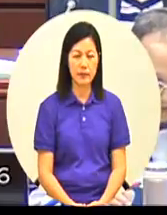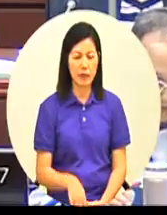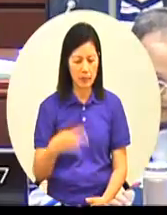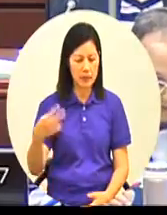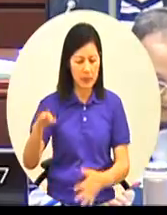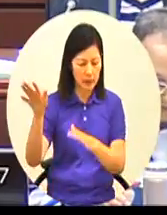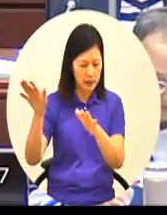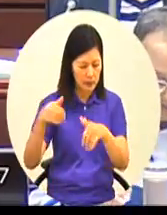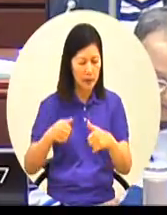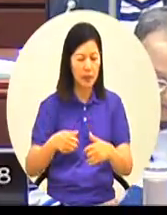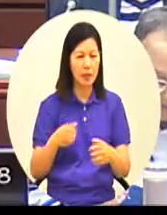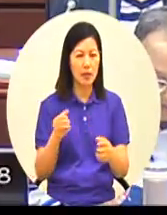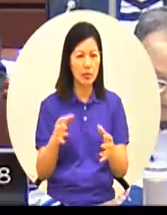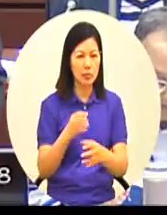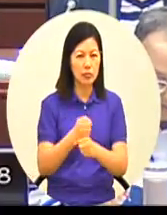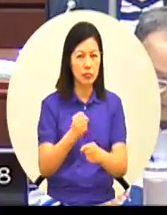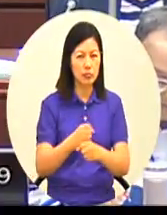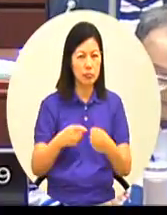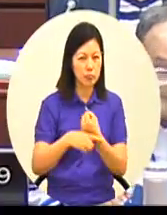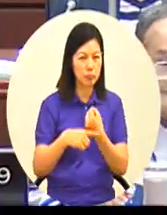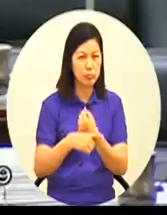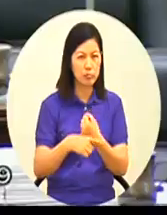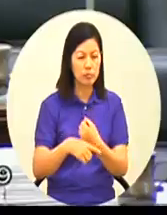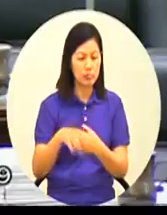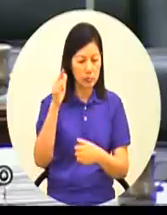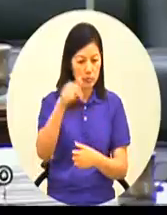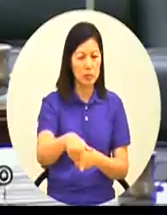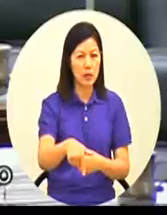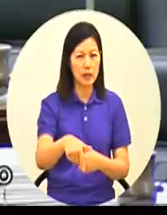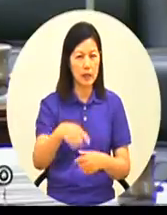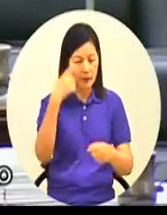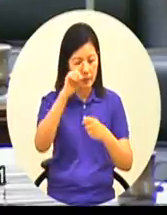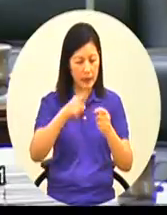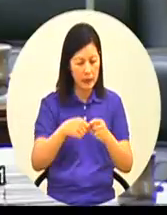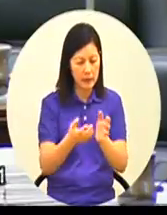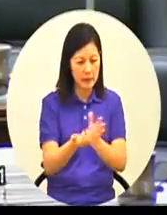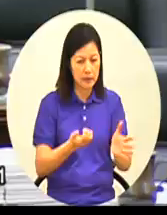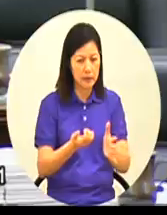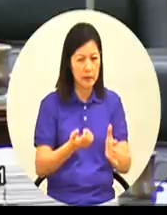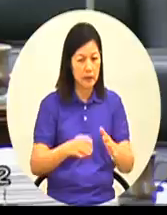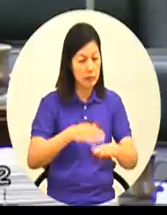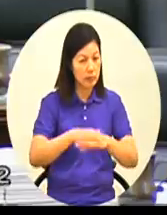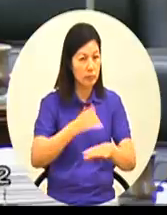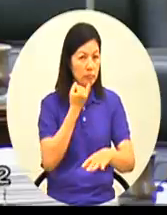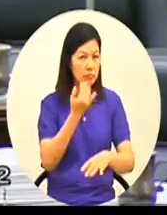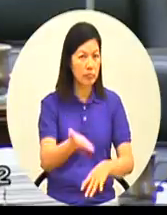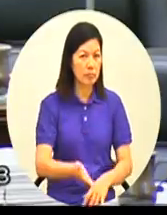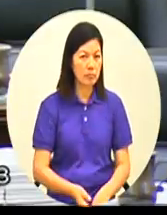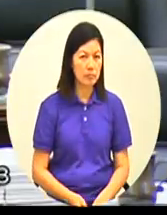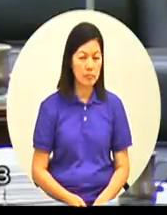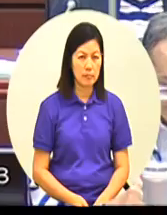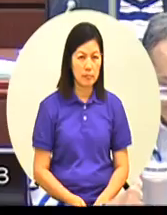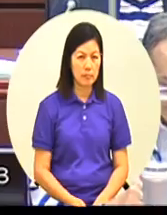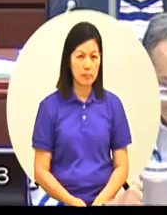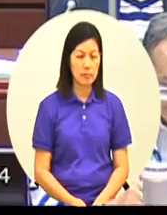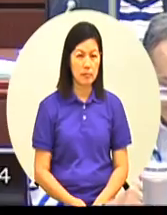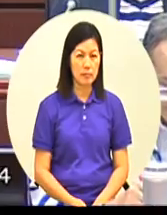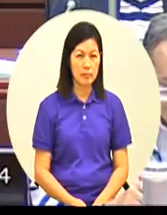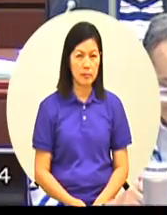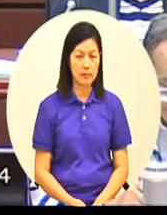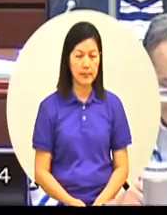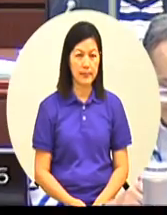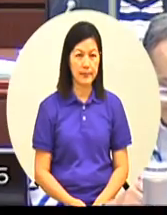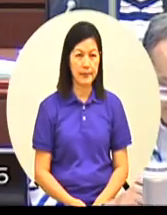哎， 在下次会期，就是明年之前可以完成吗？ 我们可